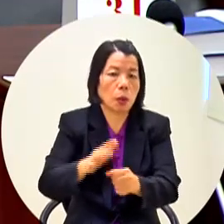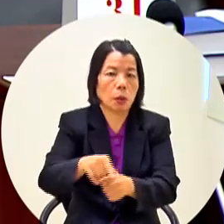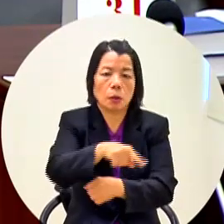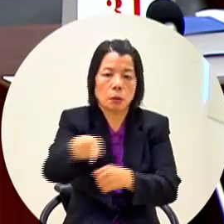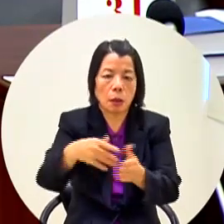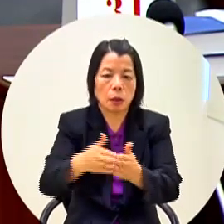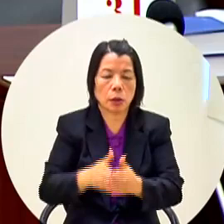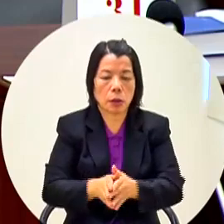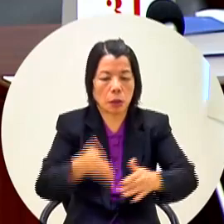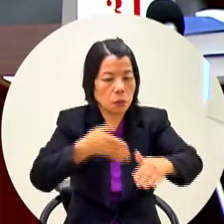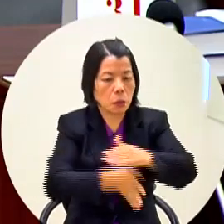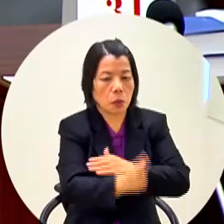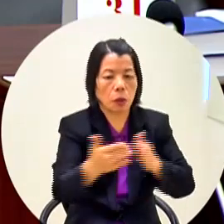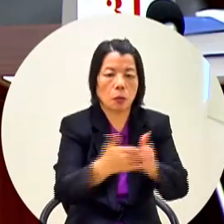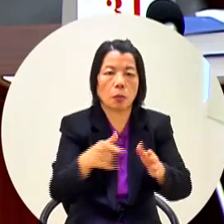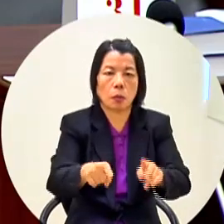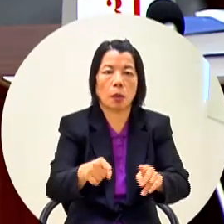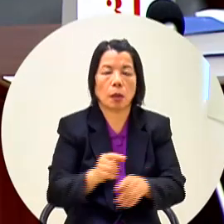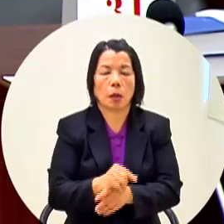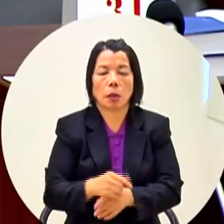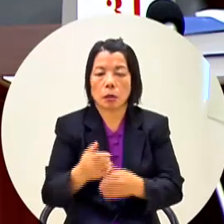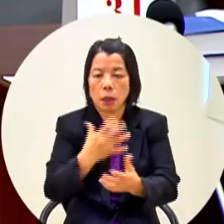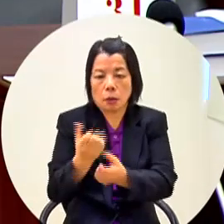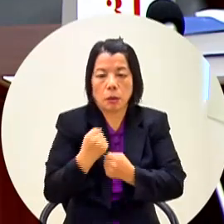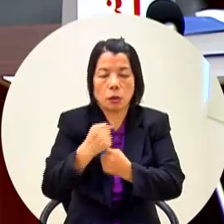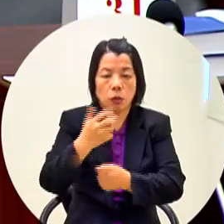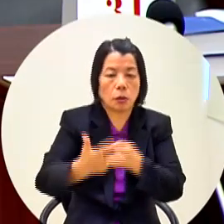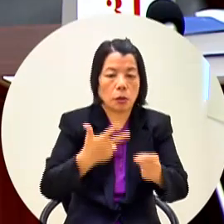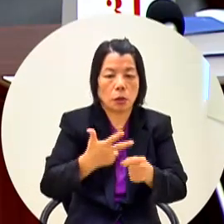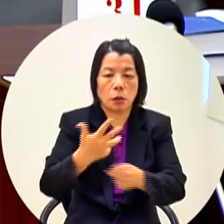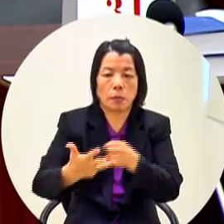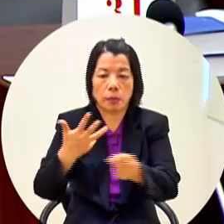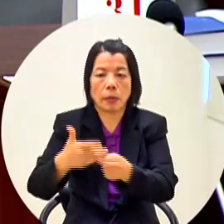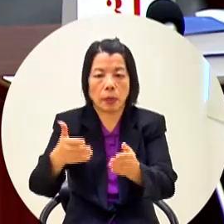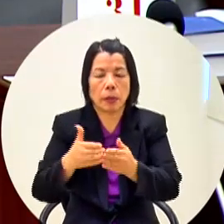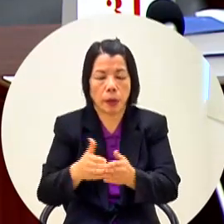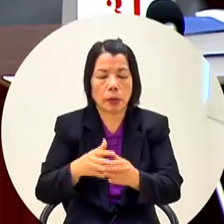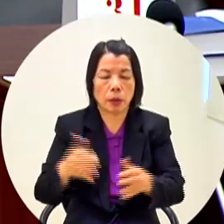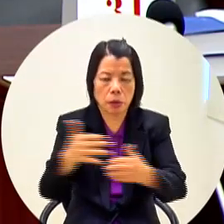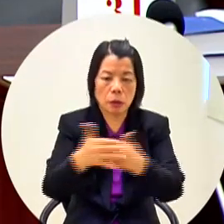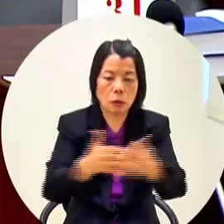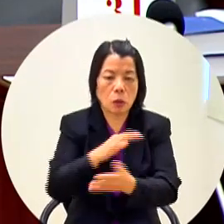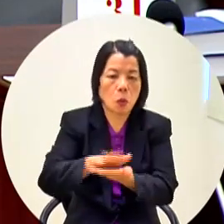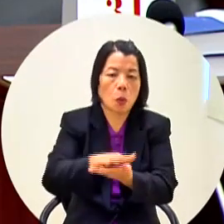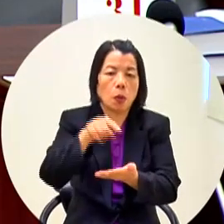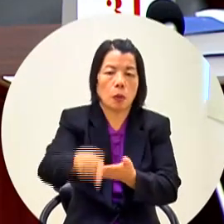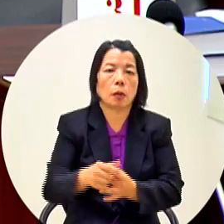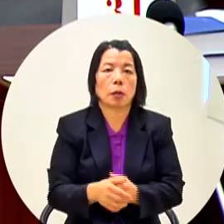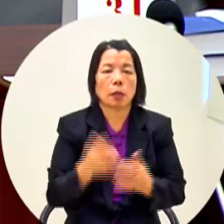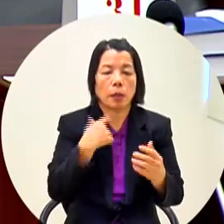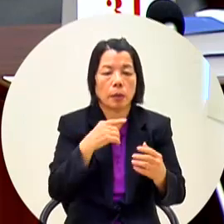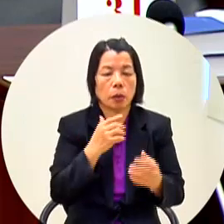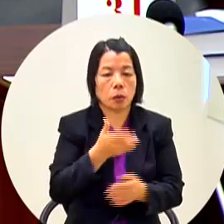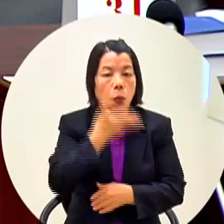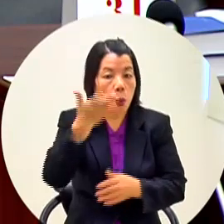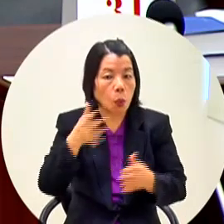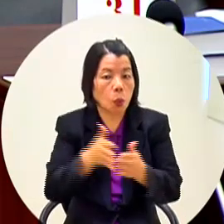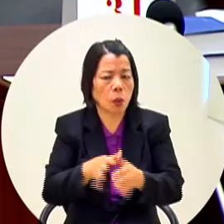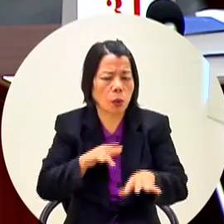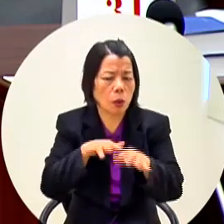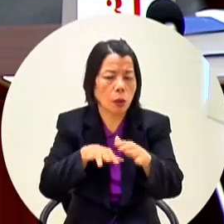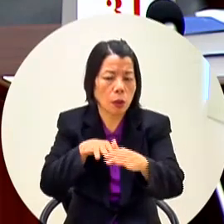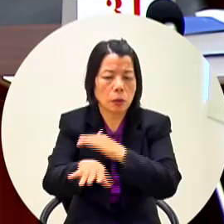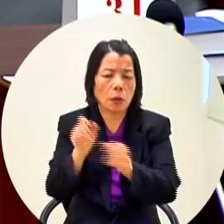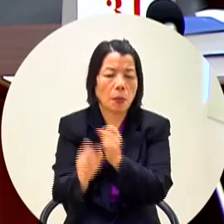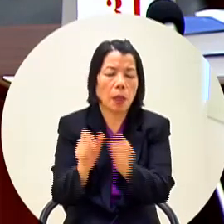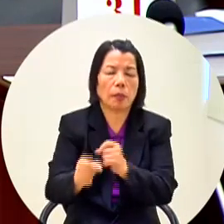铁路地下化工程过程当中承受了7-8年的交通黑暗期，这个游客进不去，因为被铁皮挡在外面。结